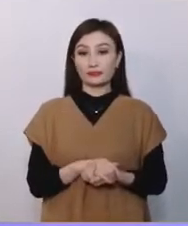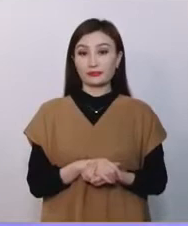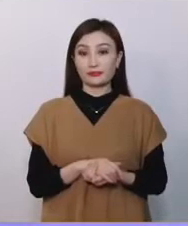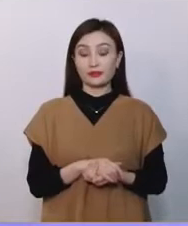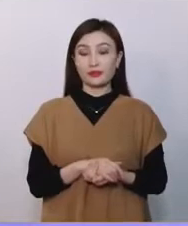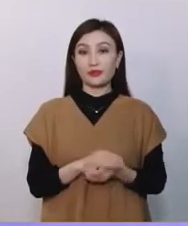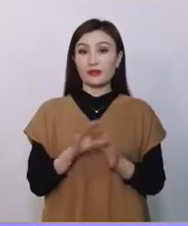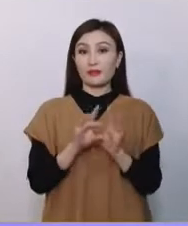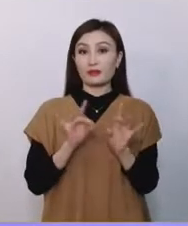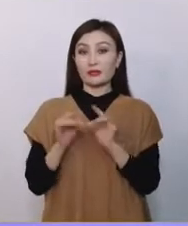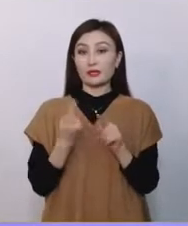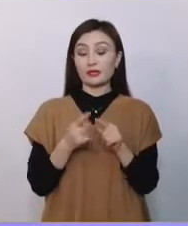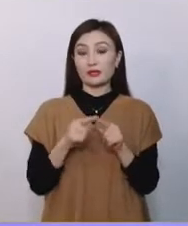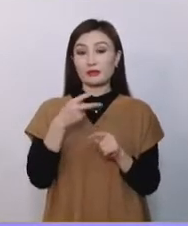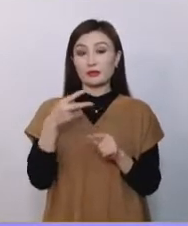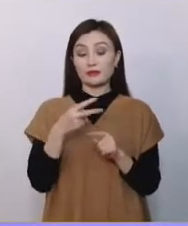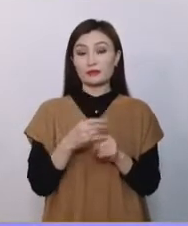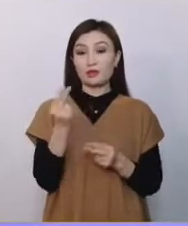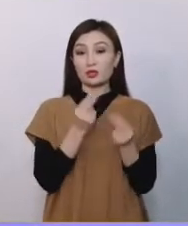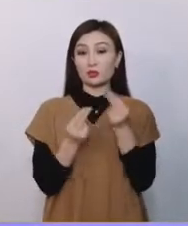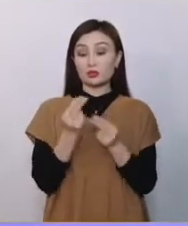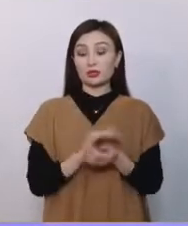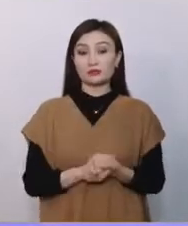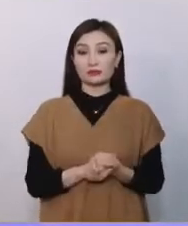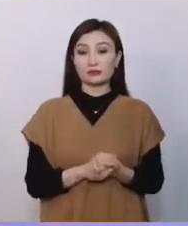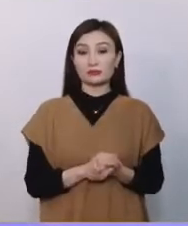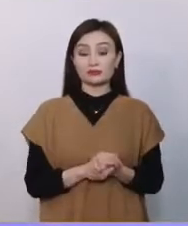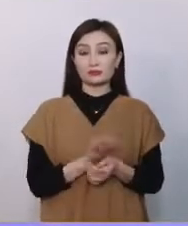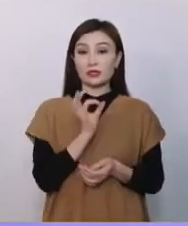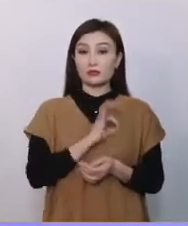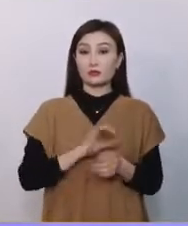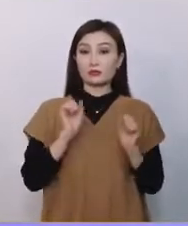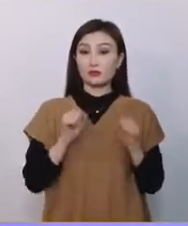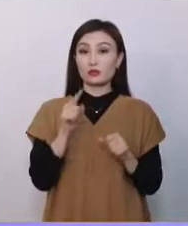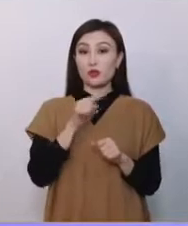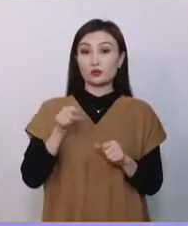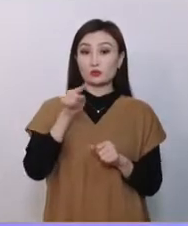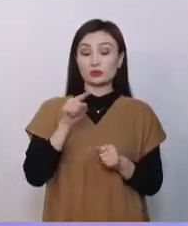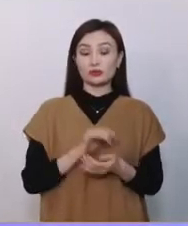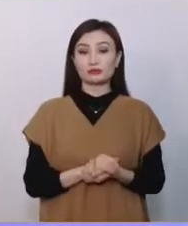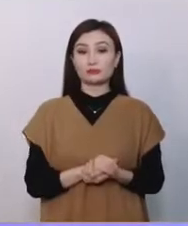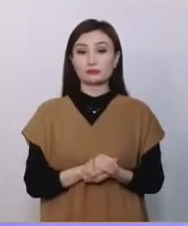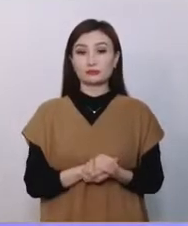подберите к этим равенством рисунки использовать можно кружочки